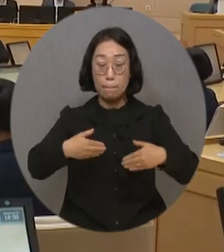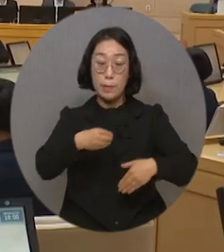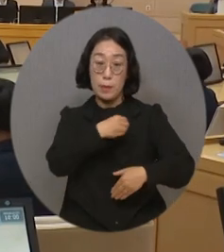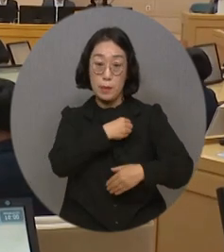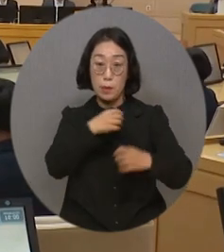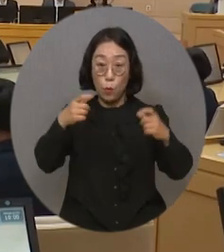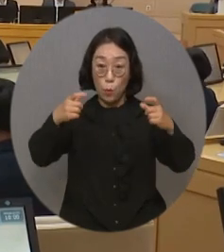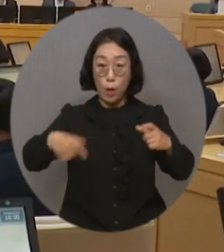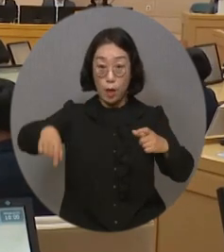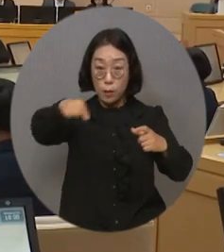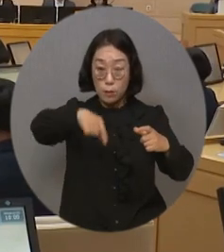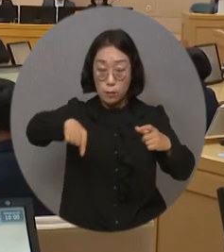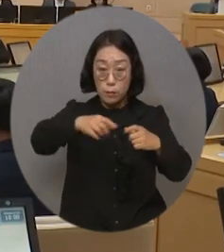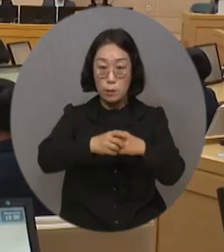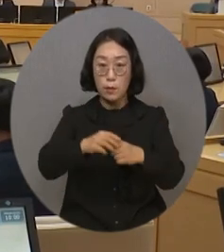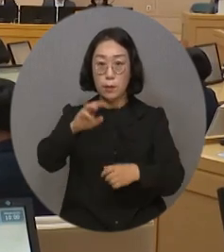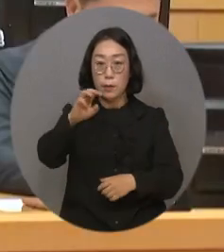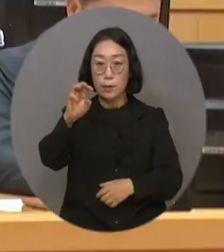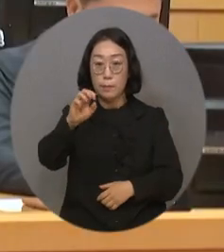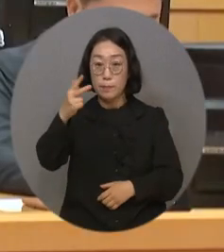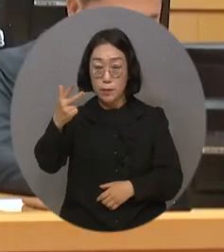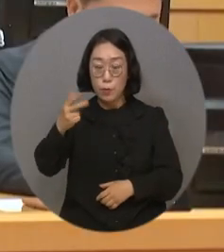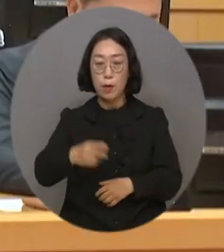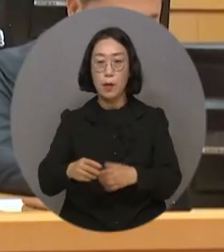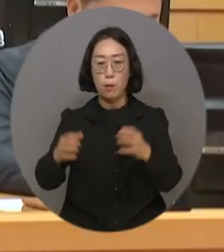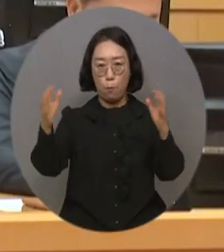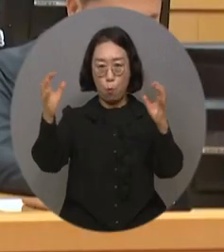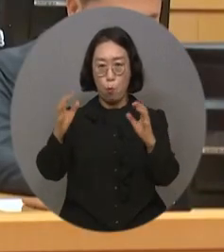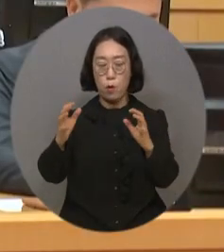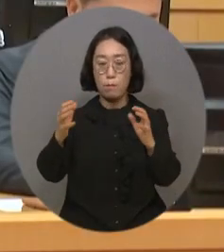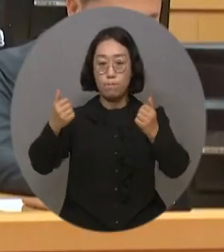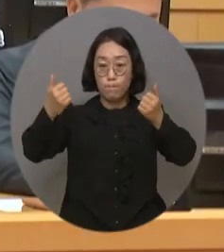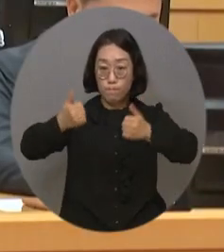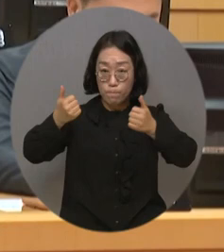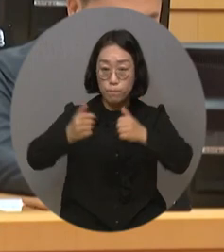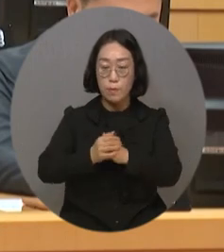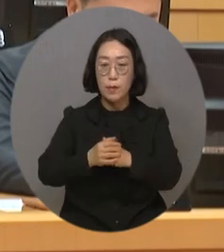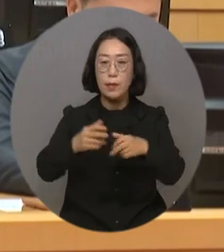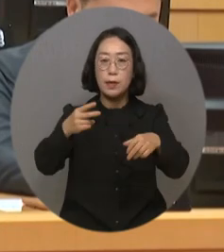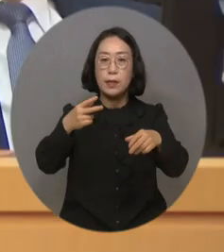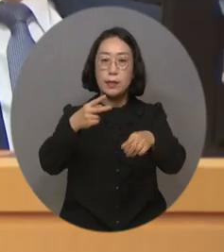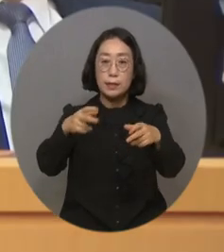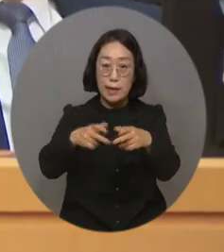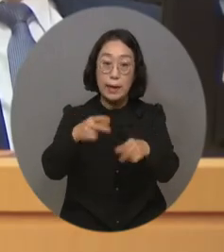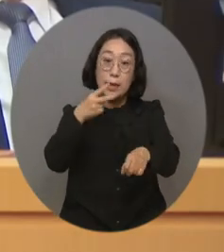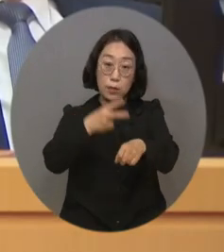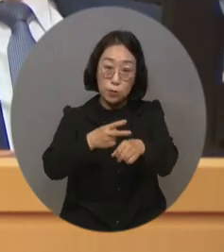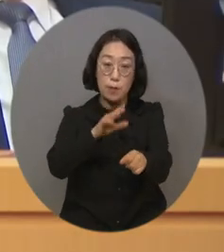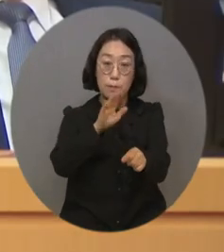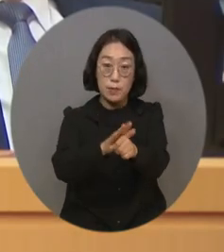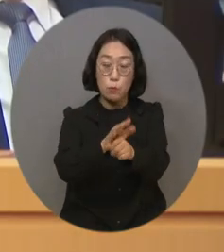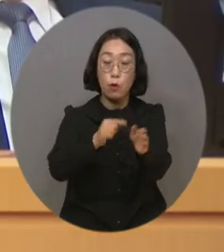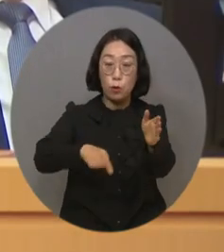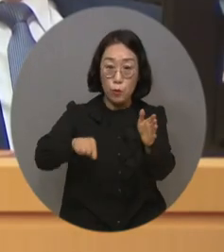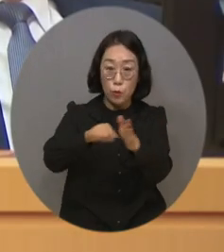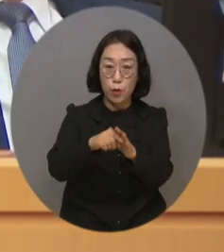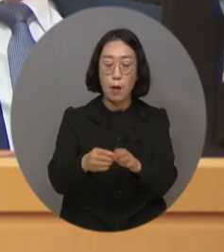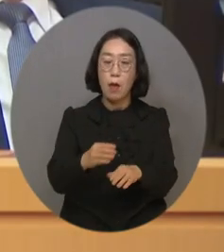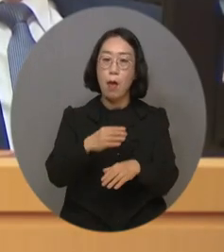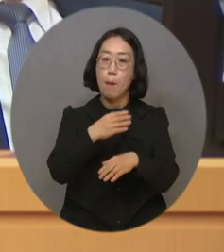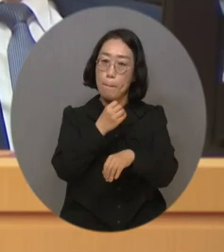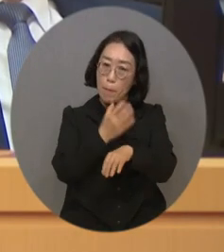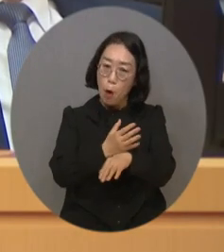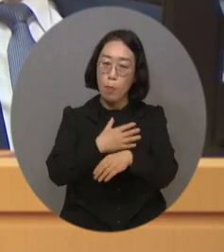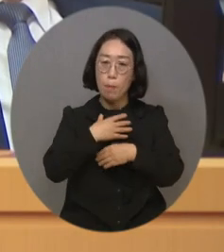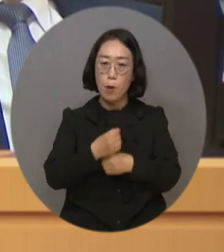14일 제370회 임시회에서 장애인계원의 원활한 직무수행 지원을 위한 전라남도교육청 장애인 교원 편의지원